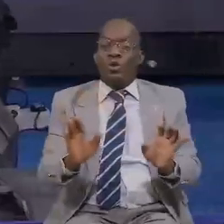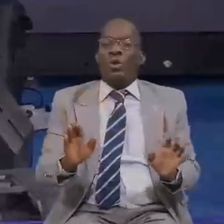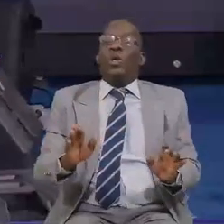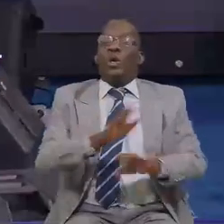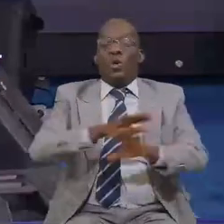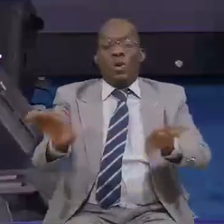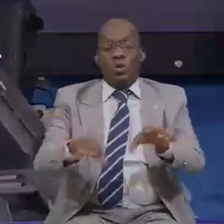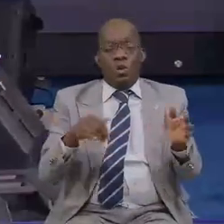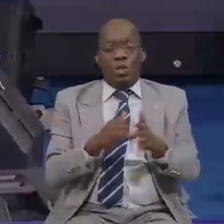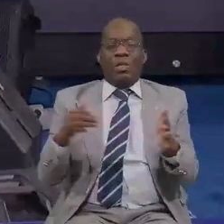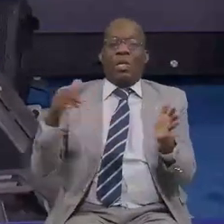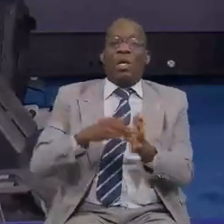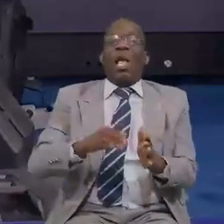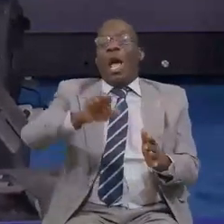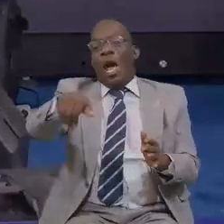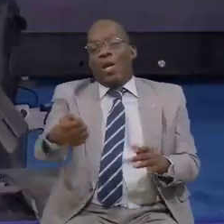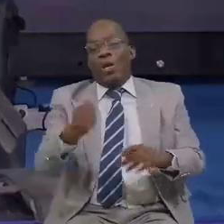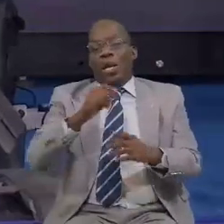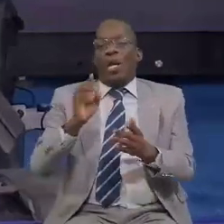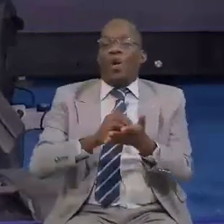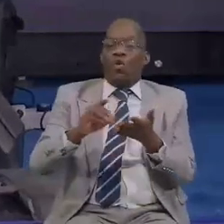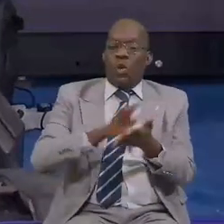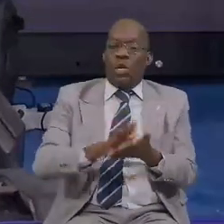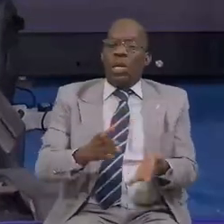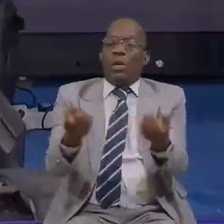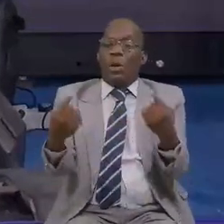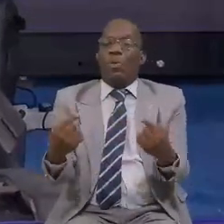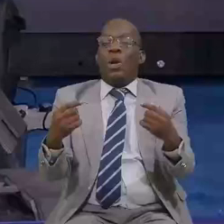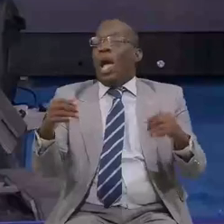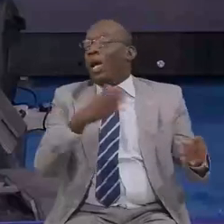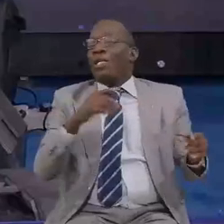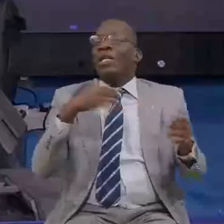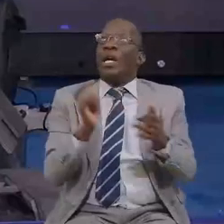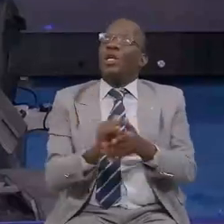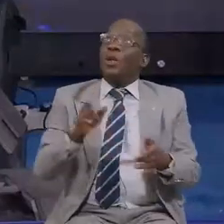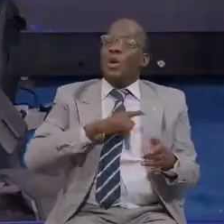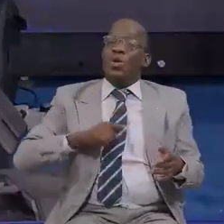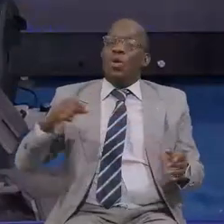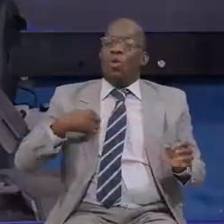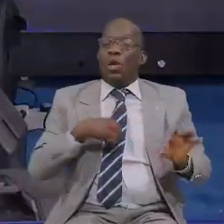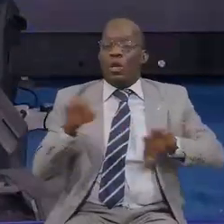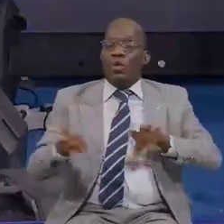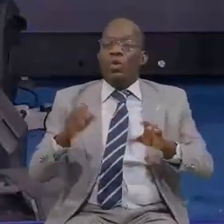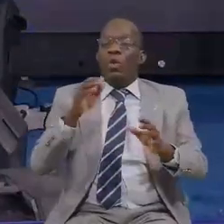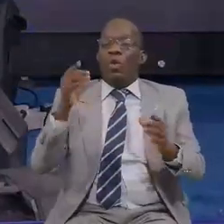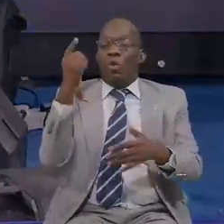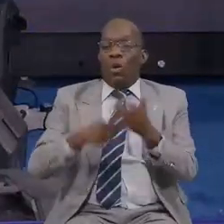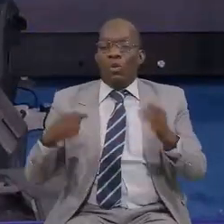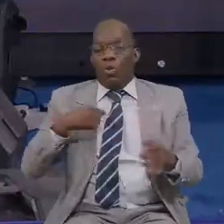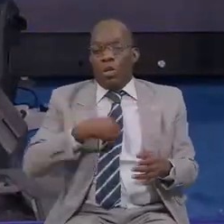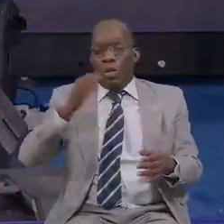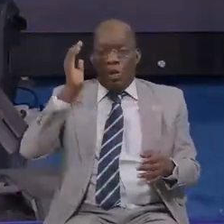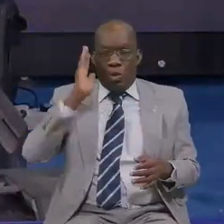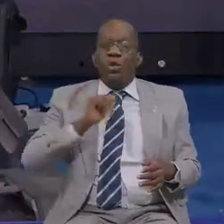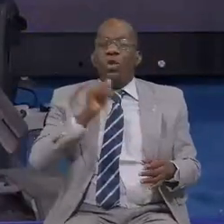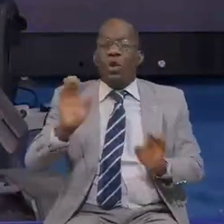la semaine suivante et ils disent encore au Seigneur, « Ah, nous avons fait ce que nous ne devrions pas faire. » Alors, c'est ce que Dieu dit. Dieu dit,